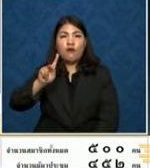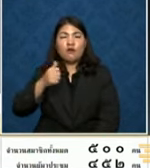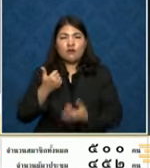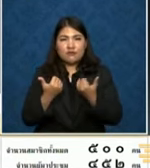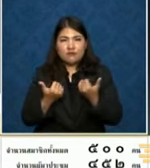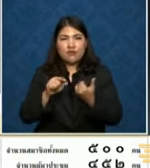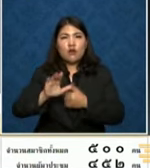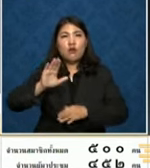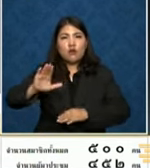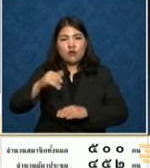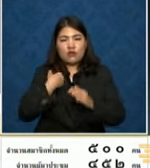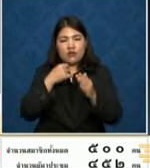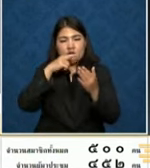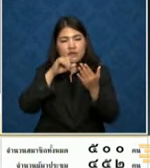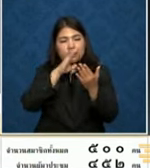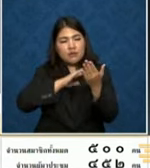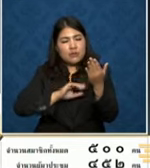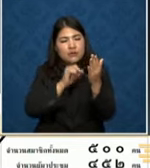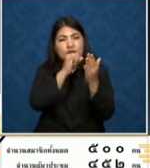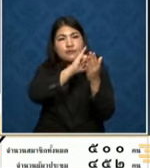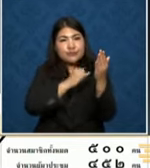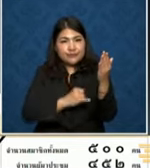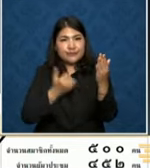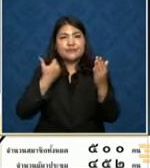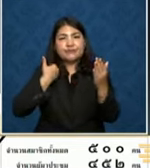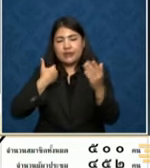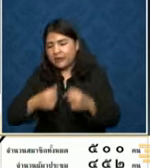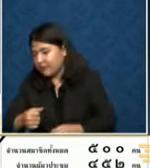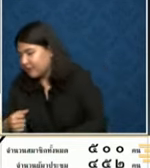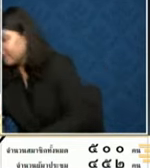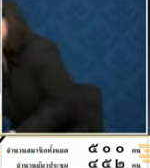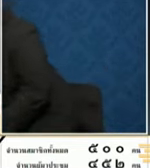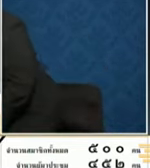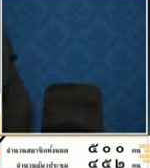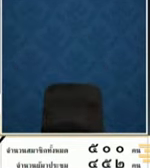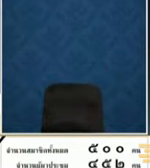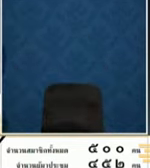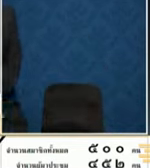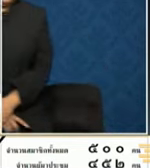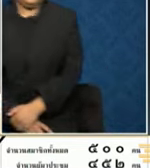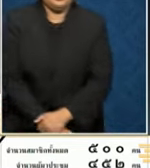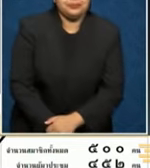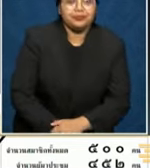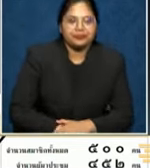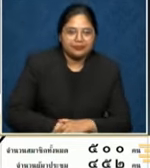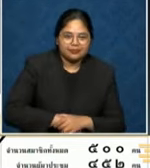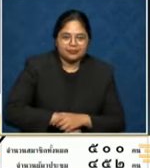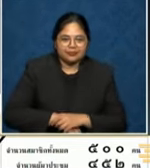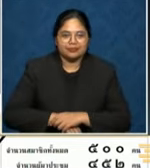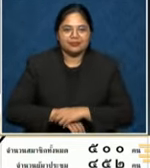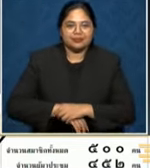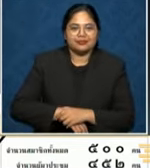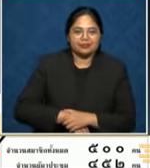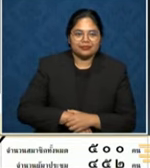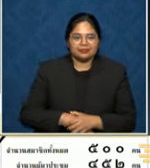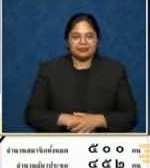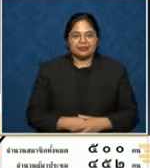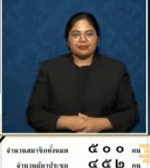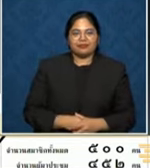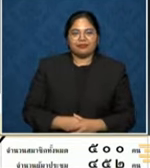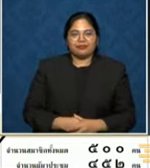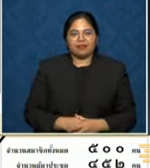ก.ของแต่ละจังหวัดนะครับดังนั้นสิทธิ์ในที่ดินนะครับที่จะเพิ่มมู